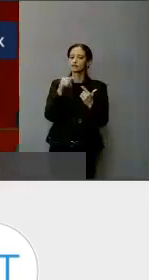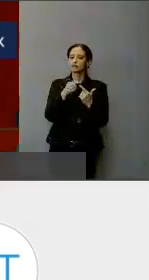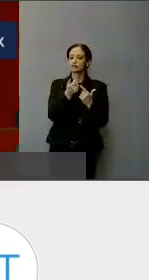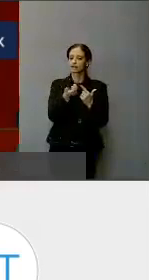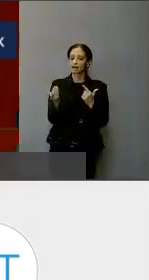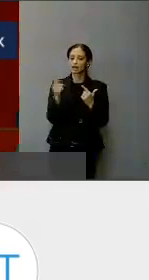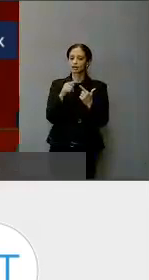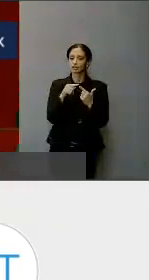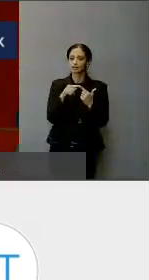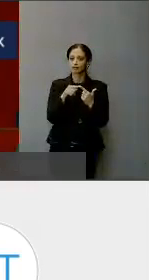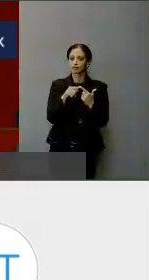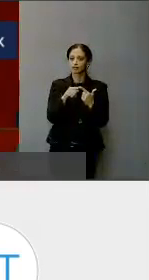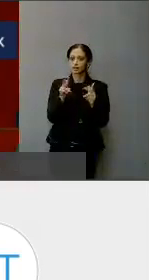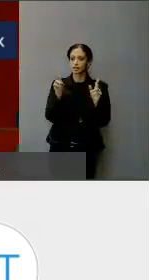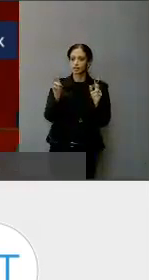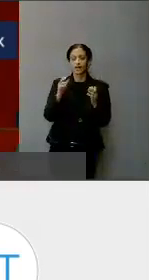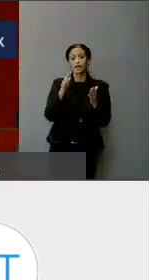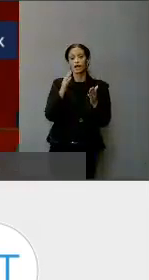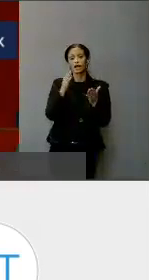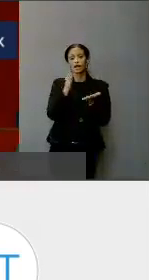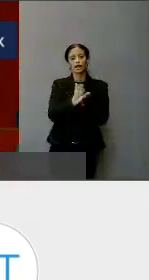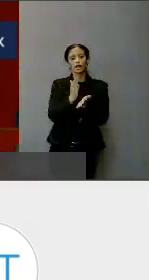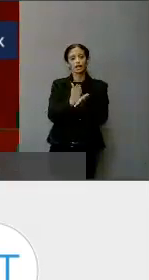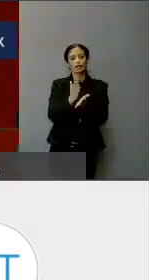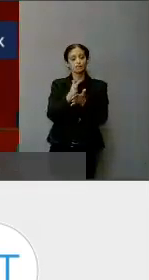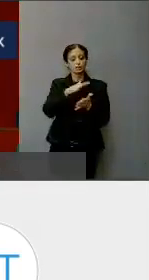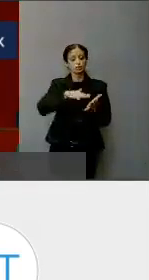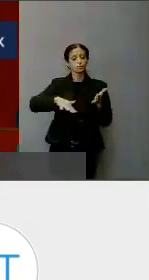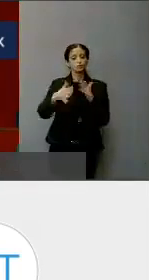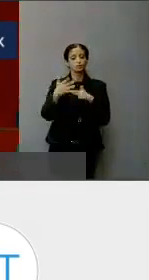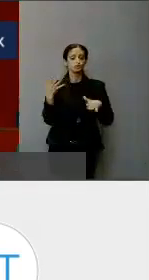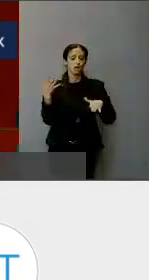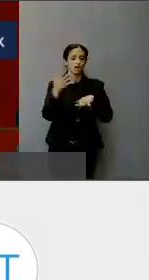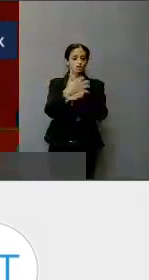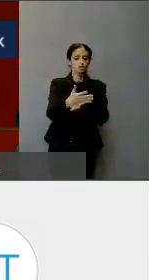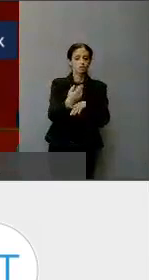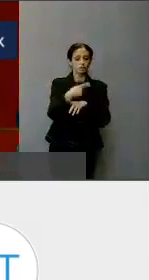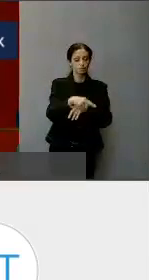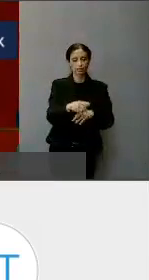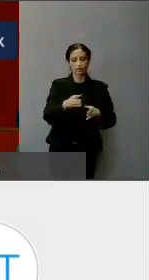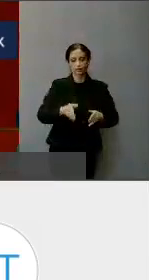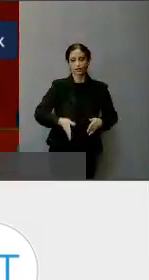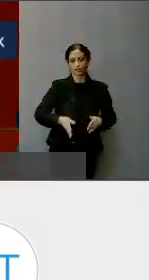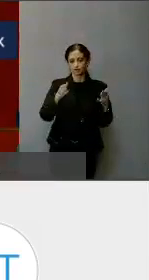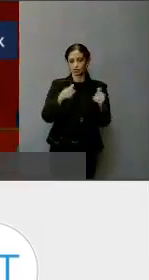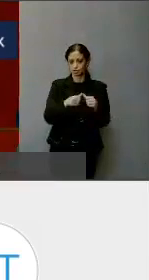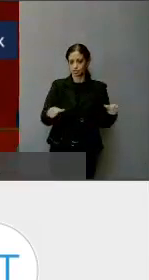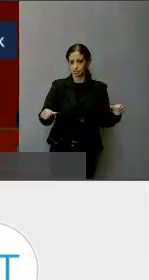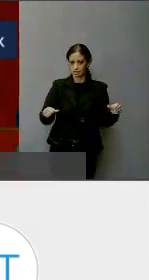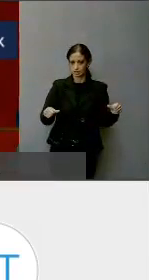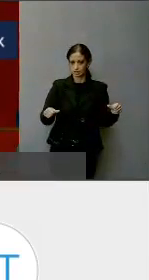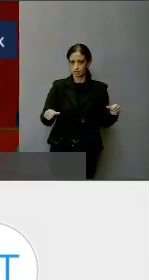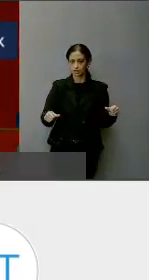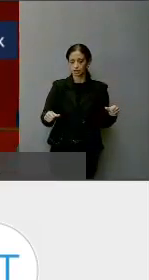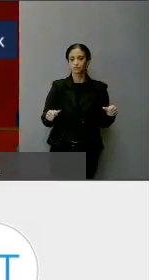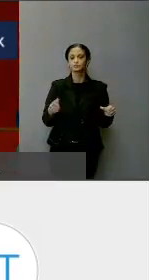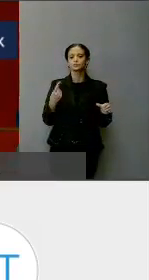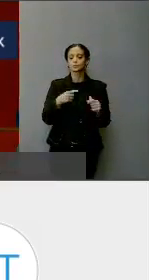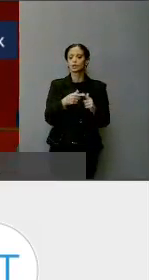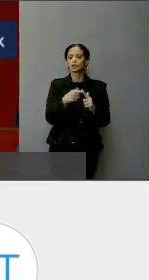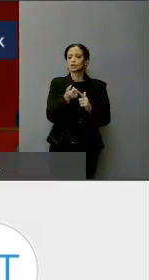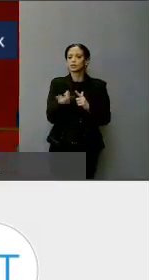al limite della superficie agibile degli edifici residenziali e sono quelli che vanno